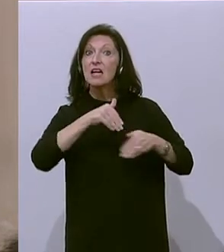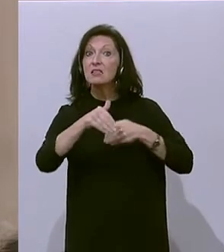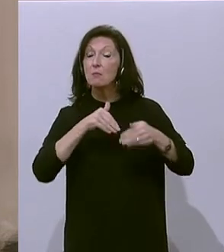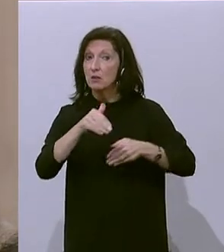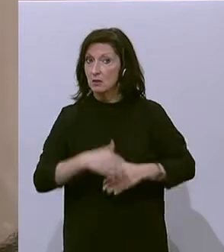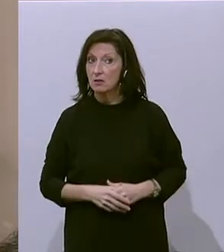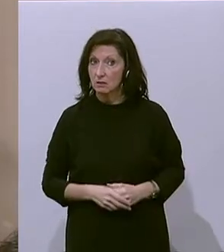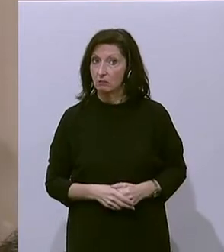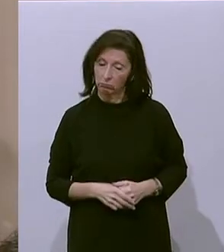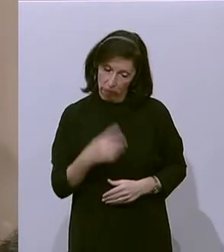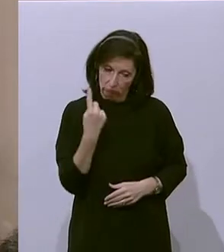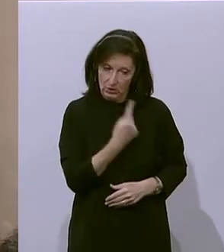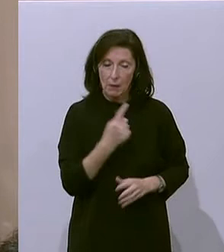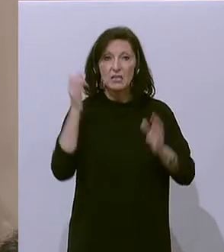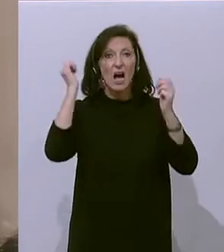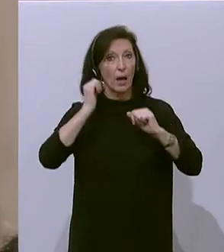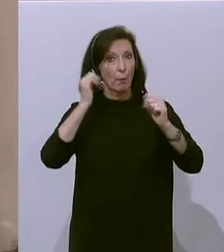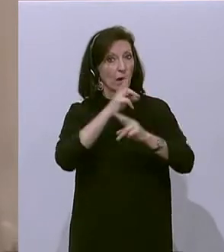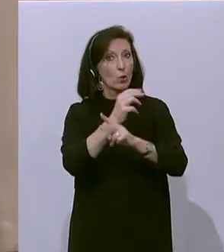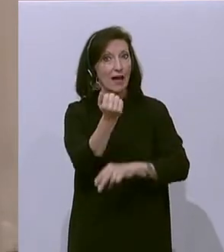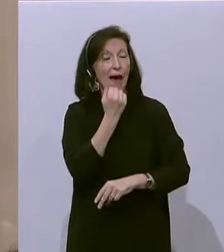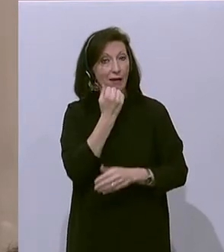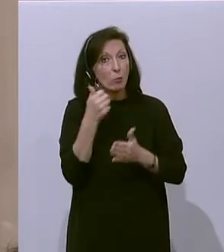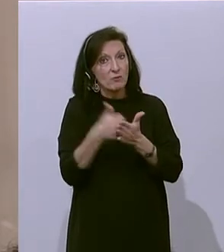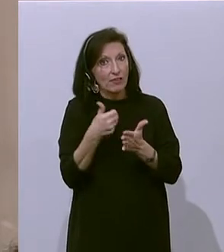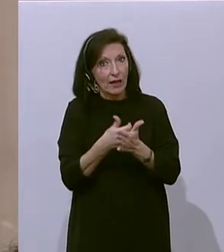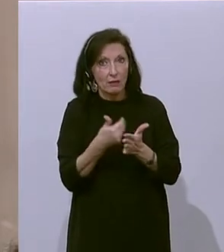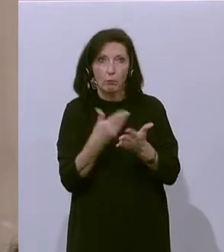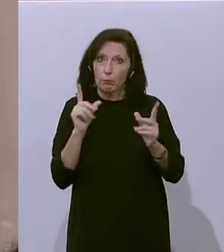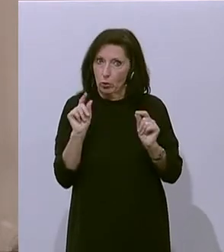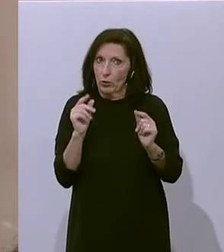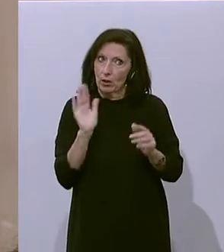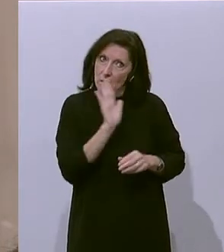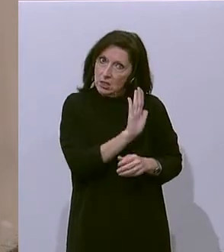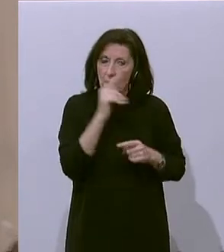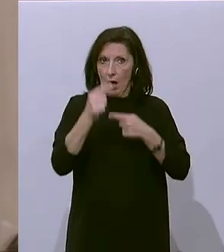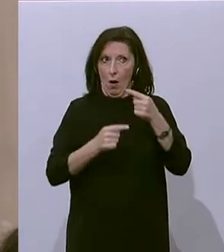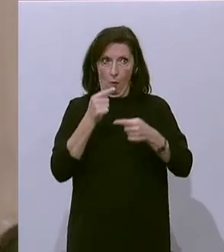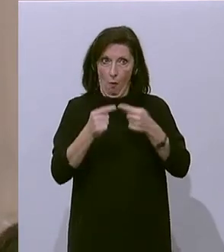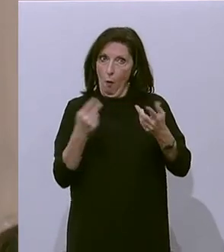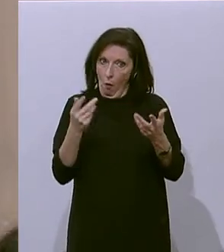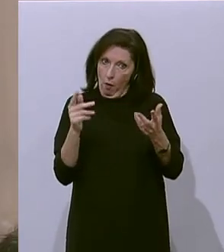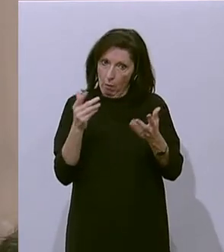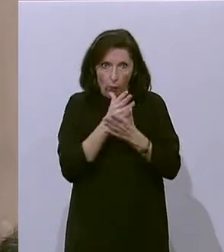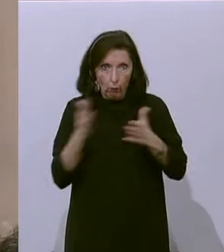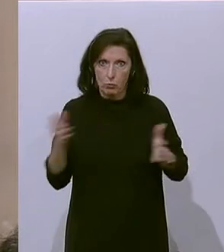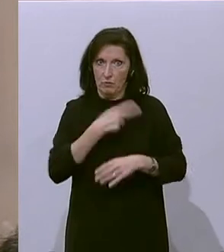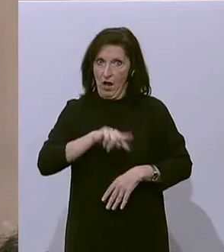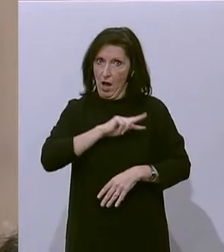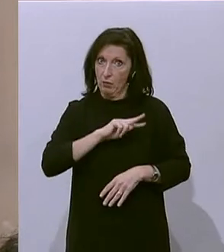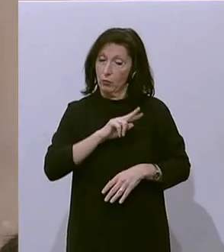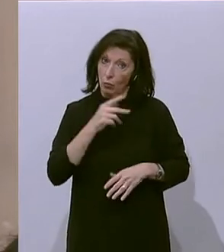ist Eigentumsvertreter der Republik und hat in dieser Rolle natürlich eine ganz besondere Verantwortung. Er hat die